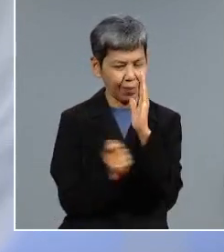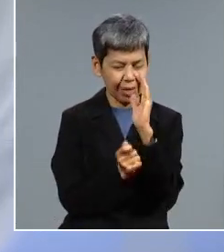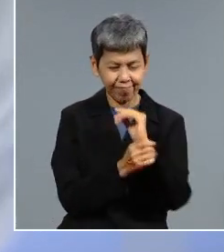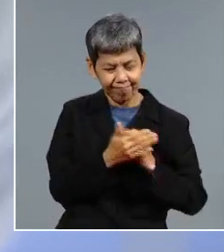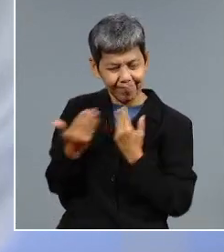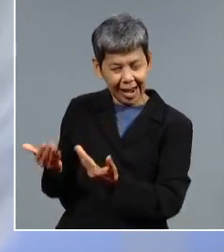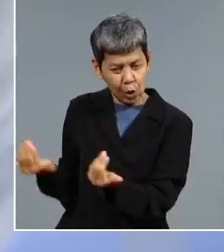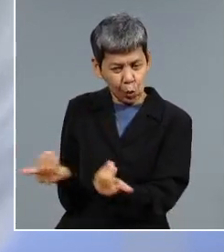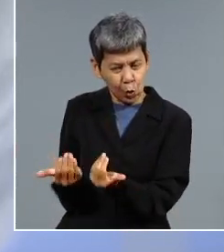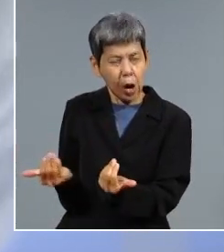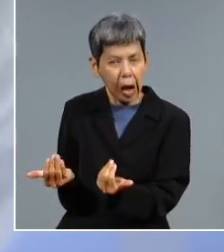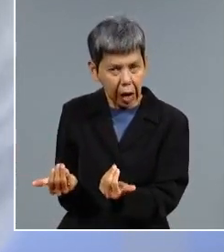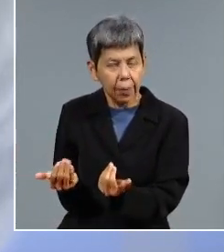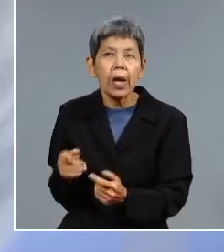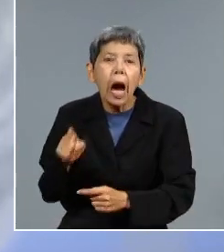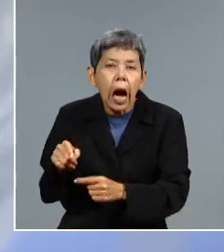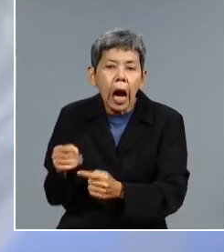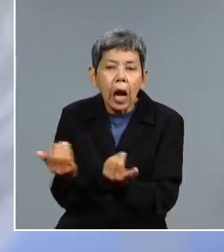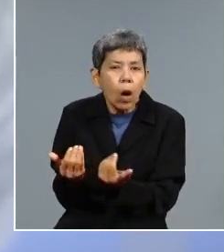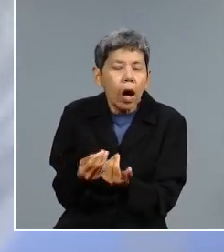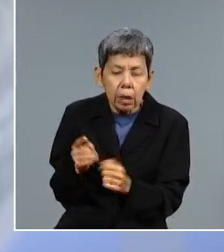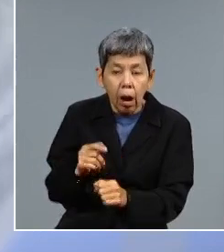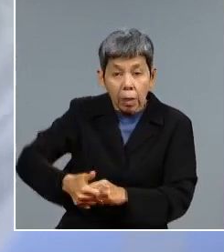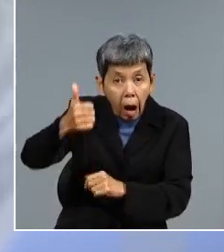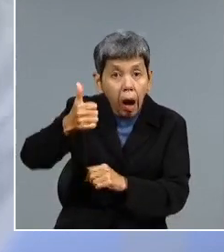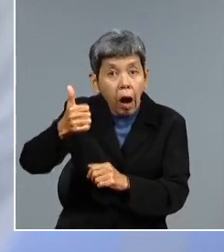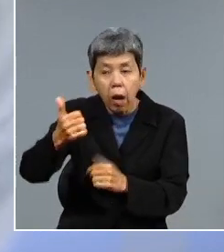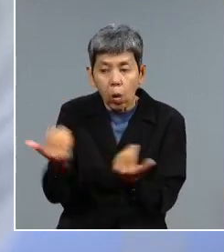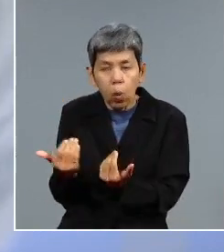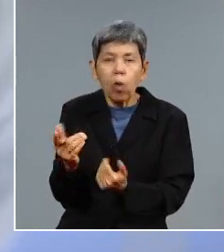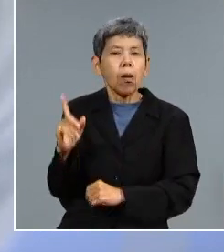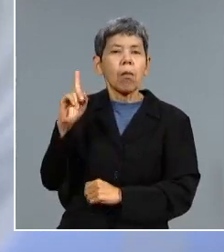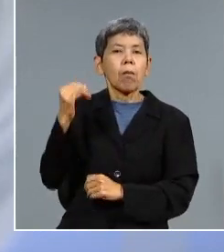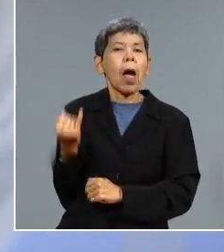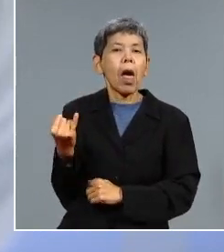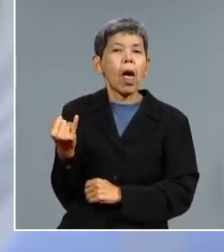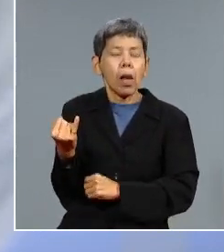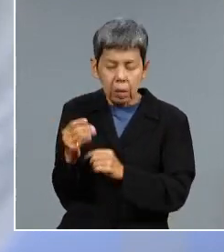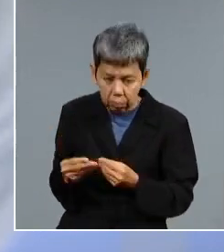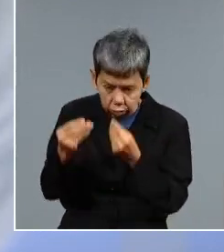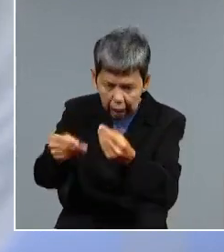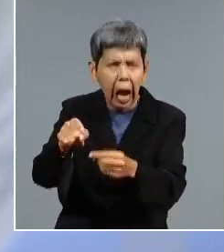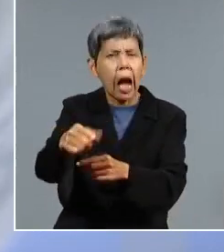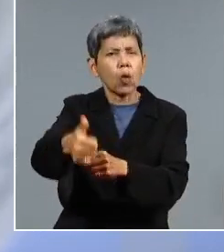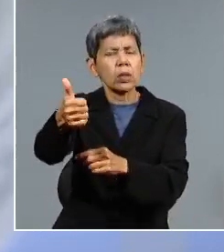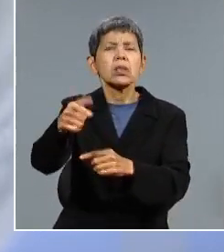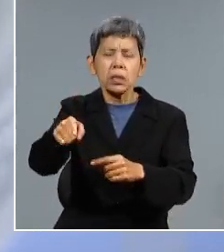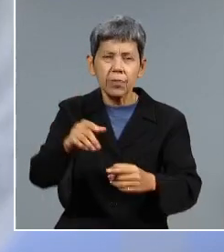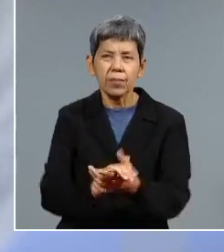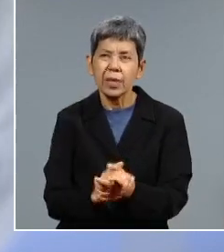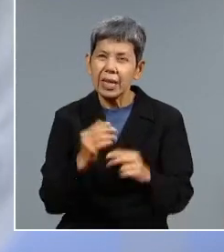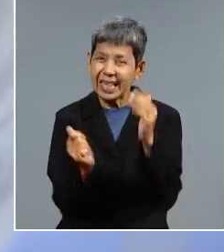นะฮะเพราะกดว่ากลายเป็นว่าคนที่ได้ไปไม่ใช่ลูกสาวนะครับกลับกลายเป็นอีกคนนึงก็คือ